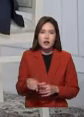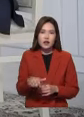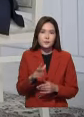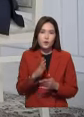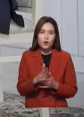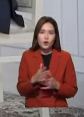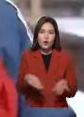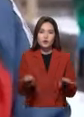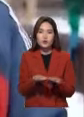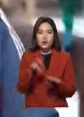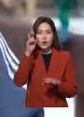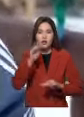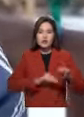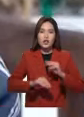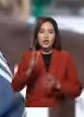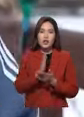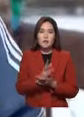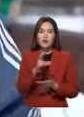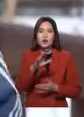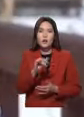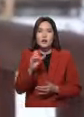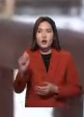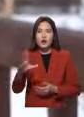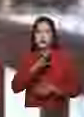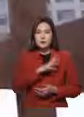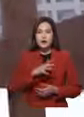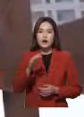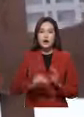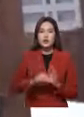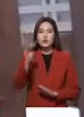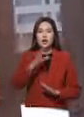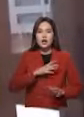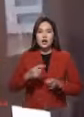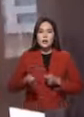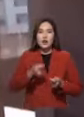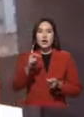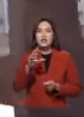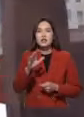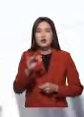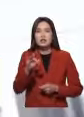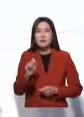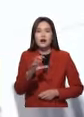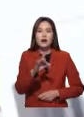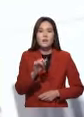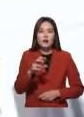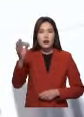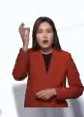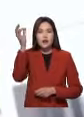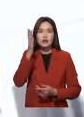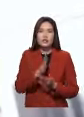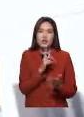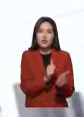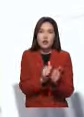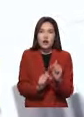жақсы көреді, жұрттар шақырады. Көпен Әмірбек қаламының қарымын жұртына жұмсап, қарағылды қақжарған әділ адам болды деп еске алады жақындары. Ойын